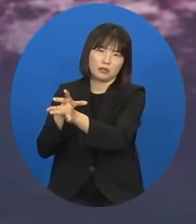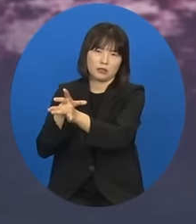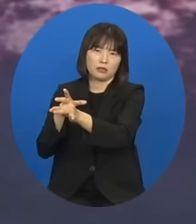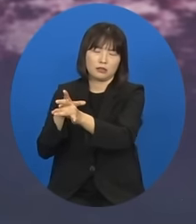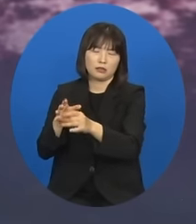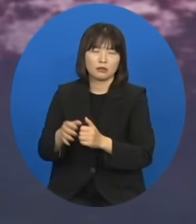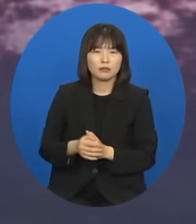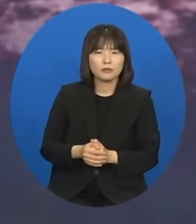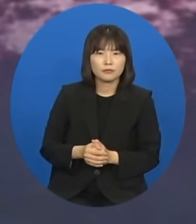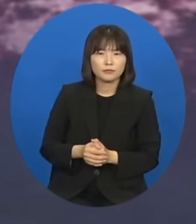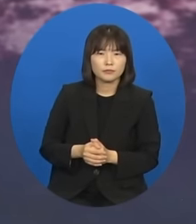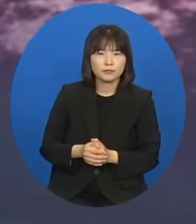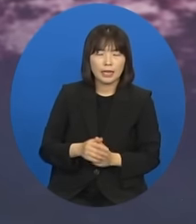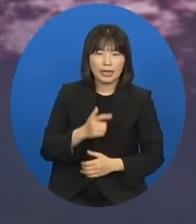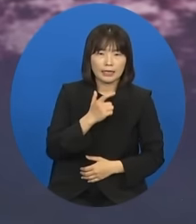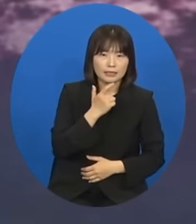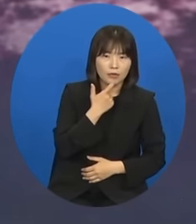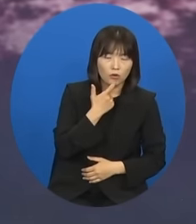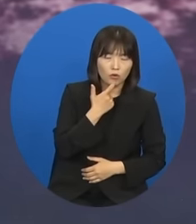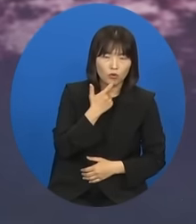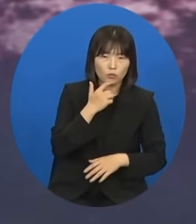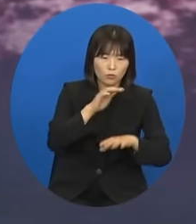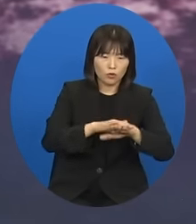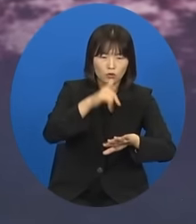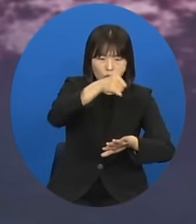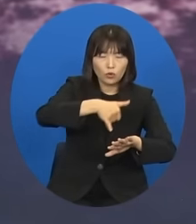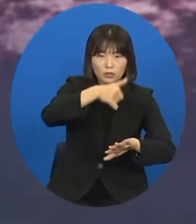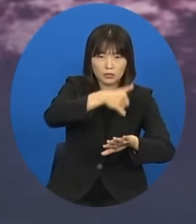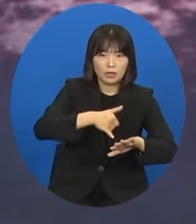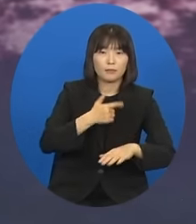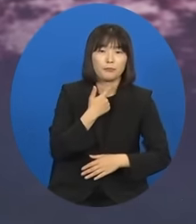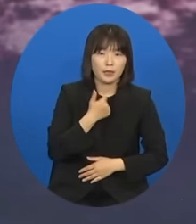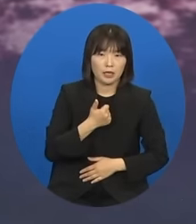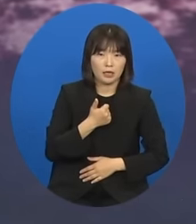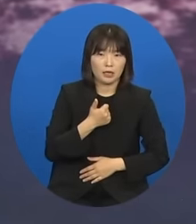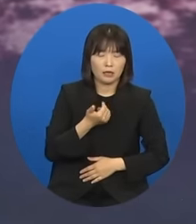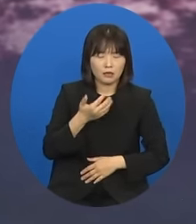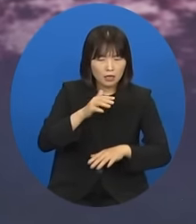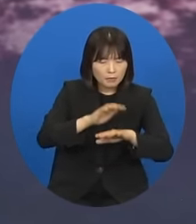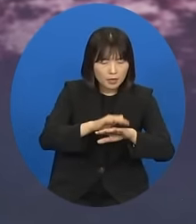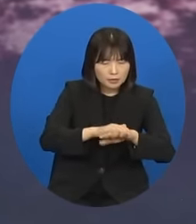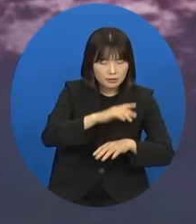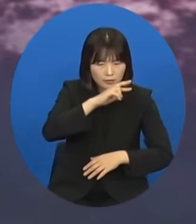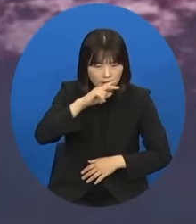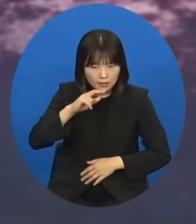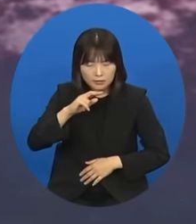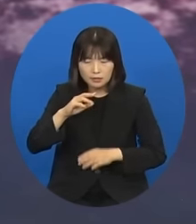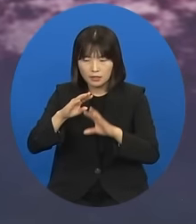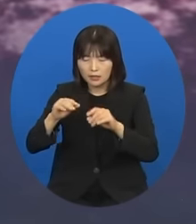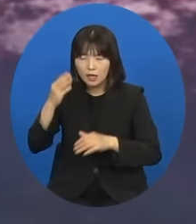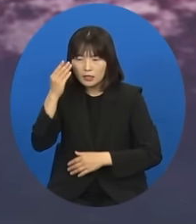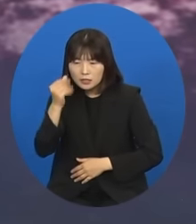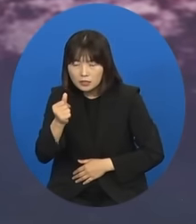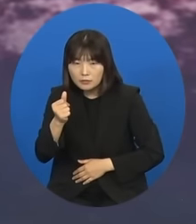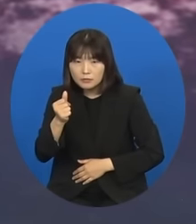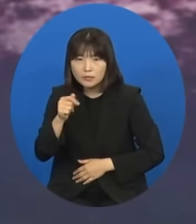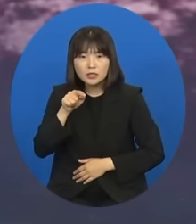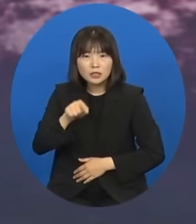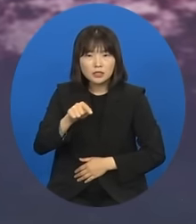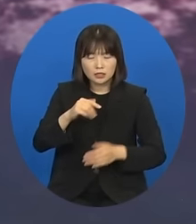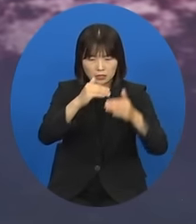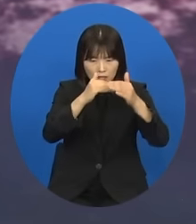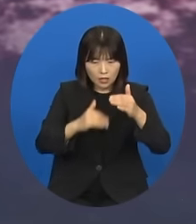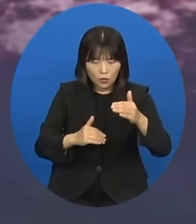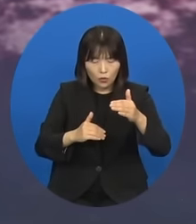야곱이 농사일과 집안일을 하던 사람이죠 근데 박채 향치 그다음에 기름진 땅이 모두요 사실상